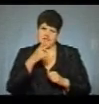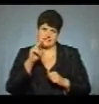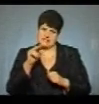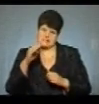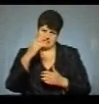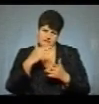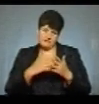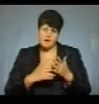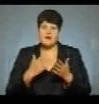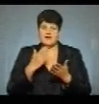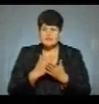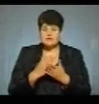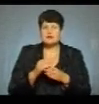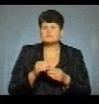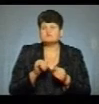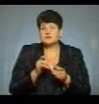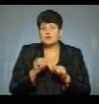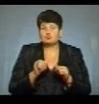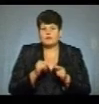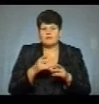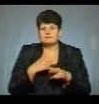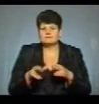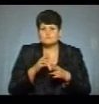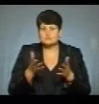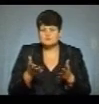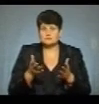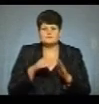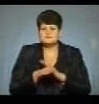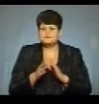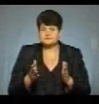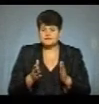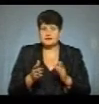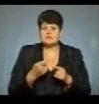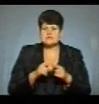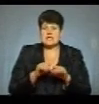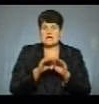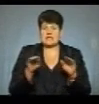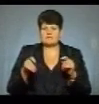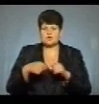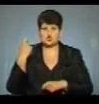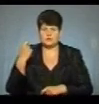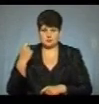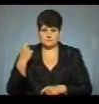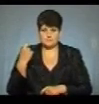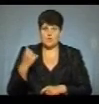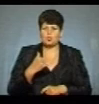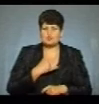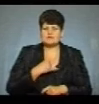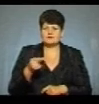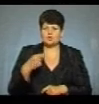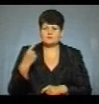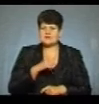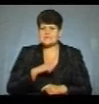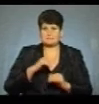але є такі, від яких нікуди не дінешся. В першу чергу, це рівень злочинності. У нас в Тернопільській області